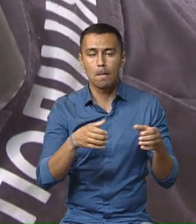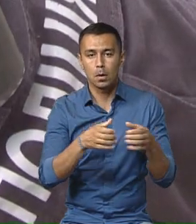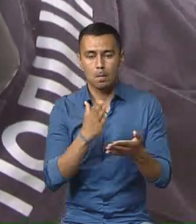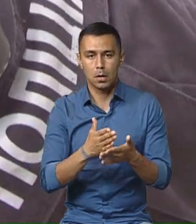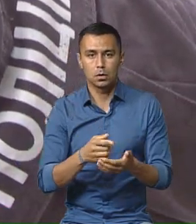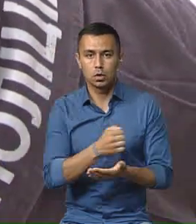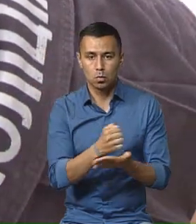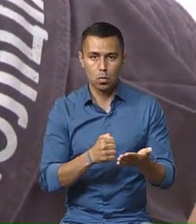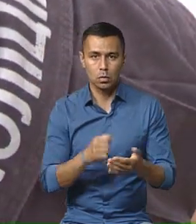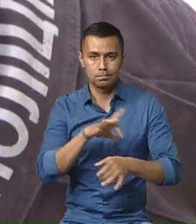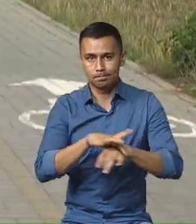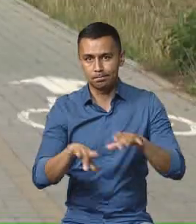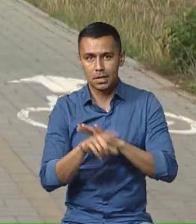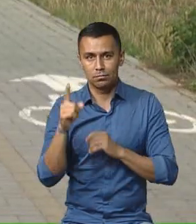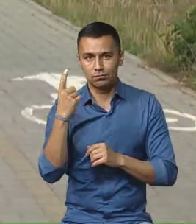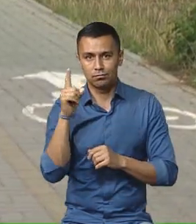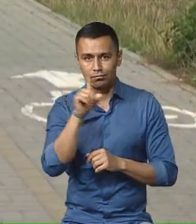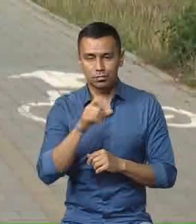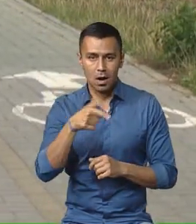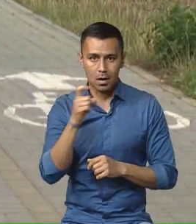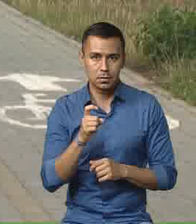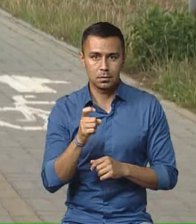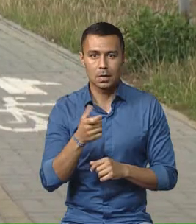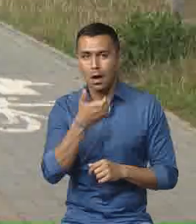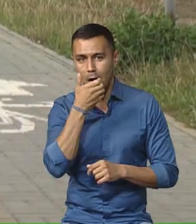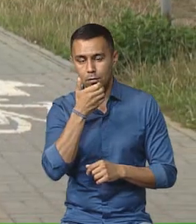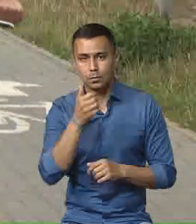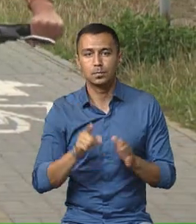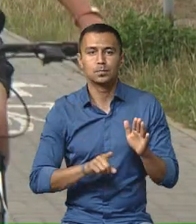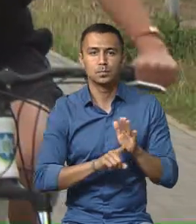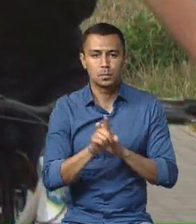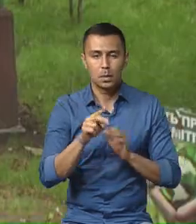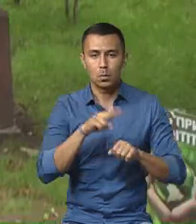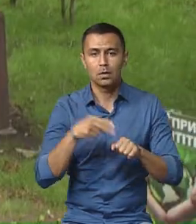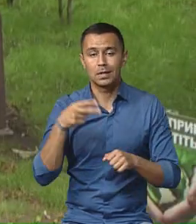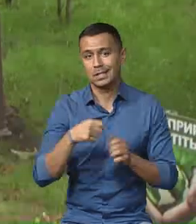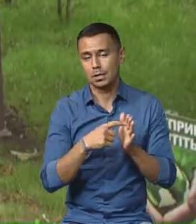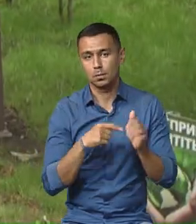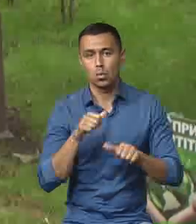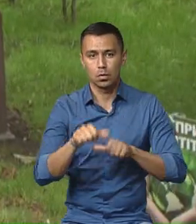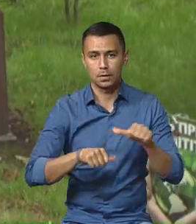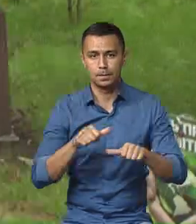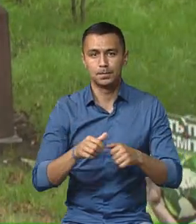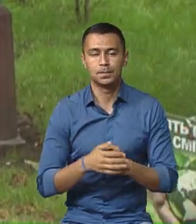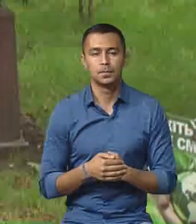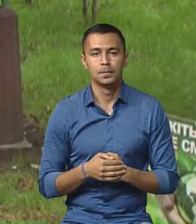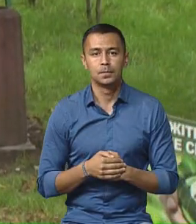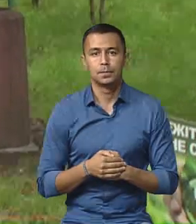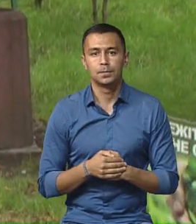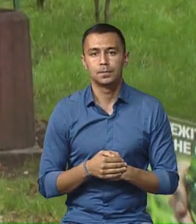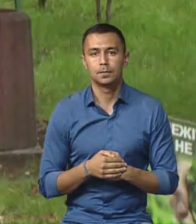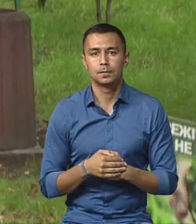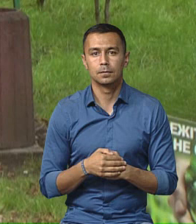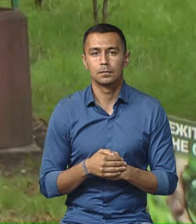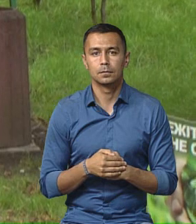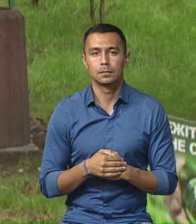зброю, кайданки, газовий балончик, рацію. Велопатруль у Хмельницькому започаткували у 2016 році. Михайло Жила, Іван Мовчан. Новини на Суспільному.